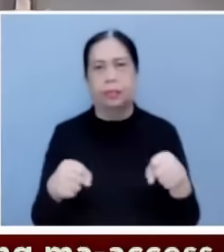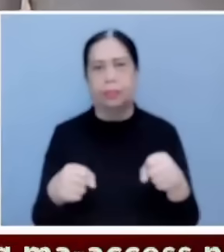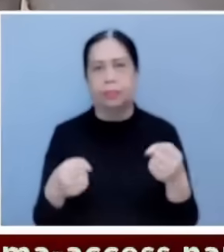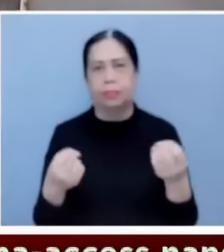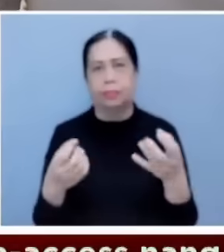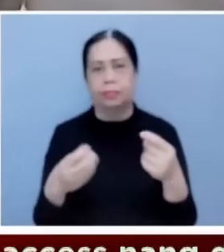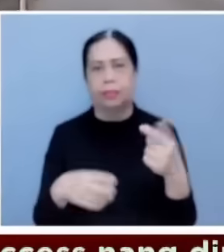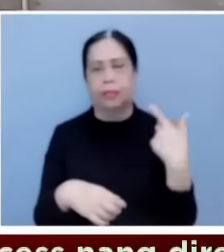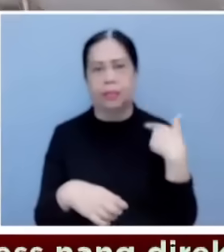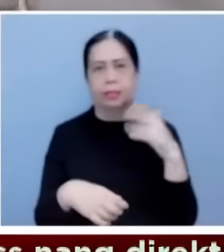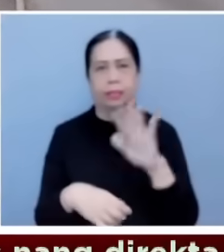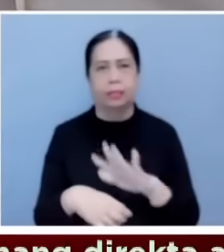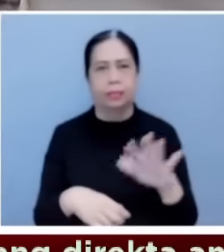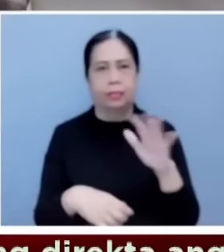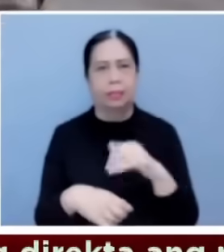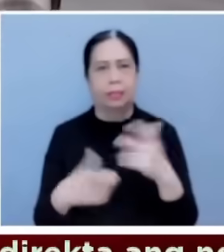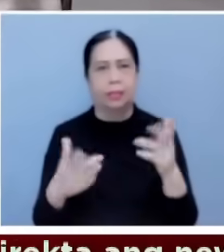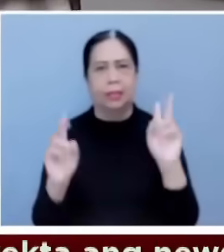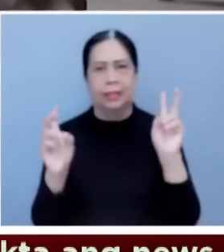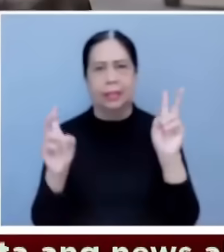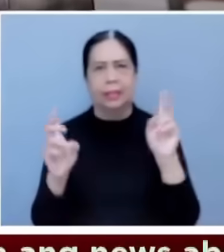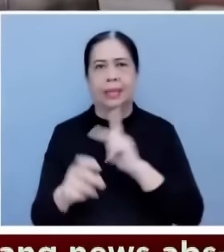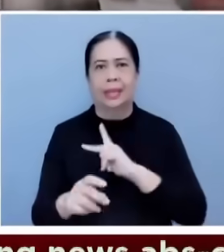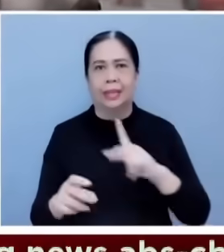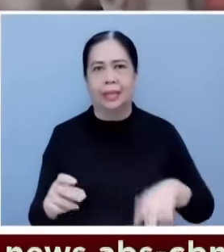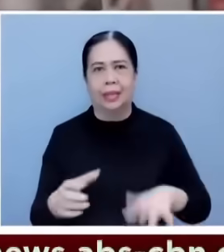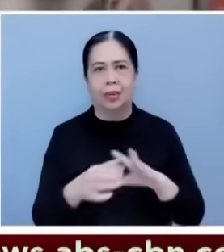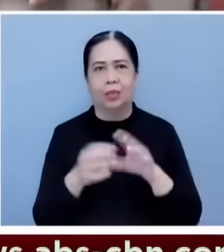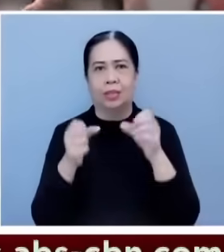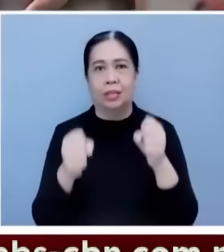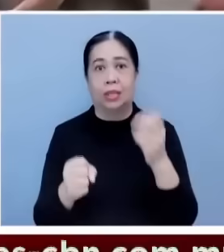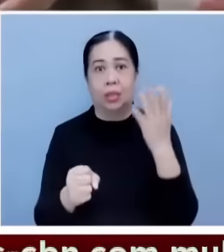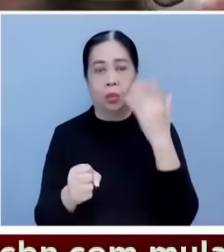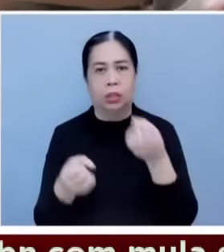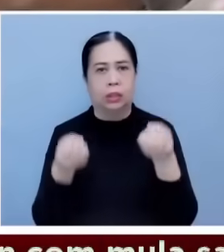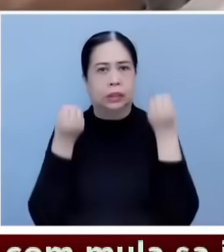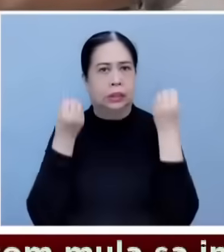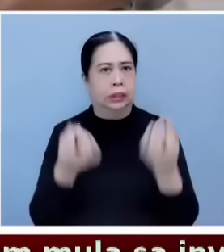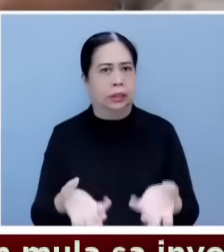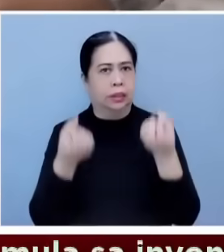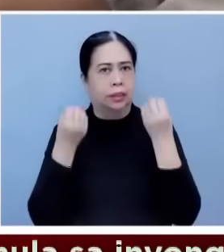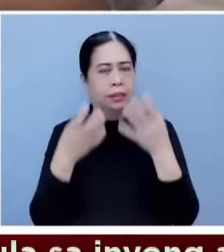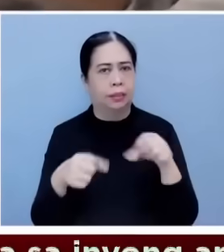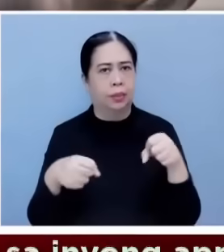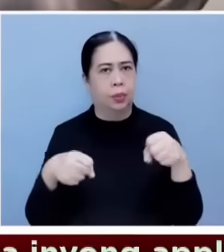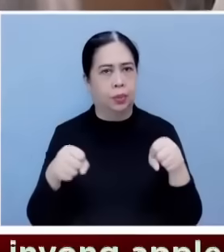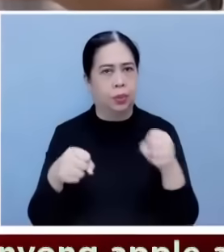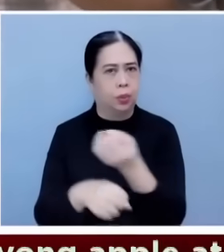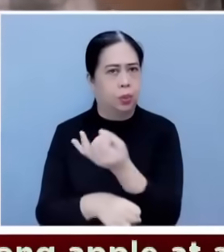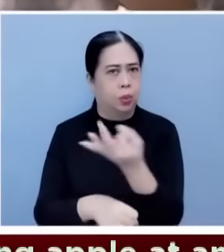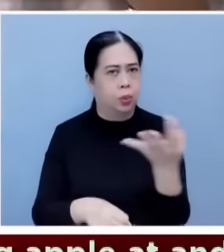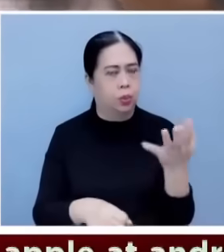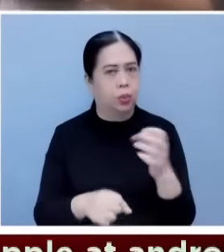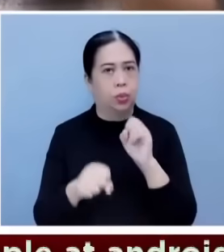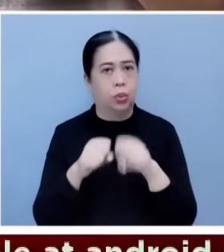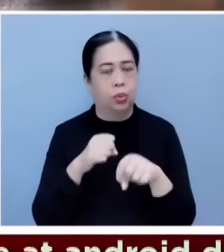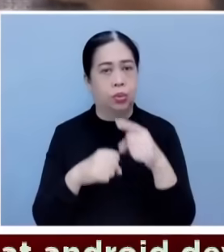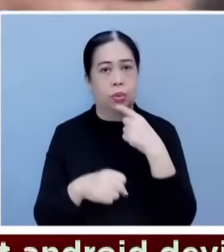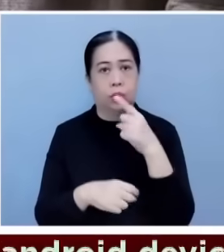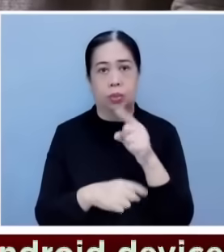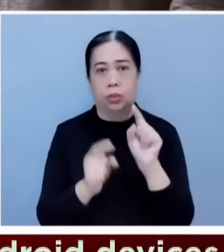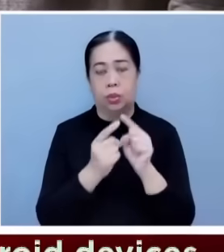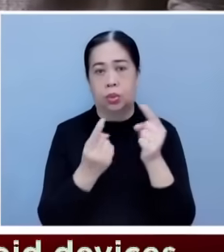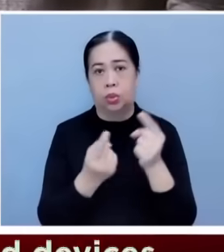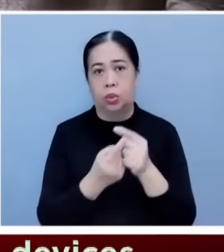ang maituturing na hari ng kalsada sa ngayon dahil sila ang may pinakamaraming bilang. Kaya ang hirit ng isang grupo ng